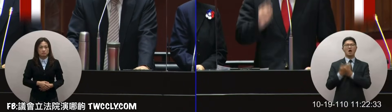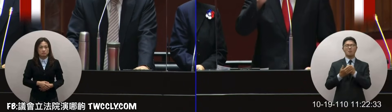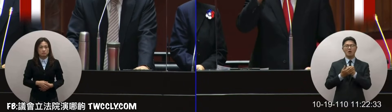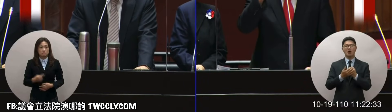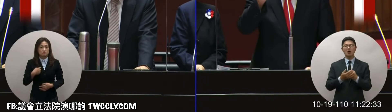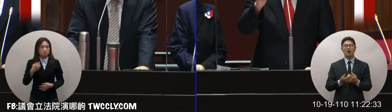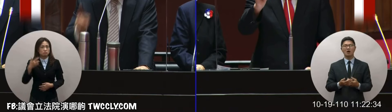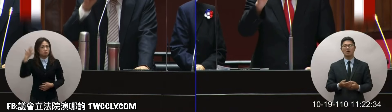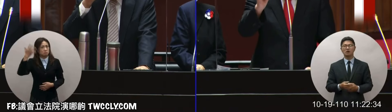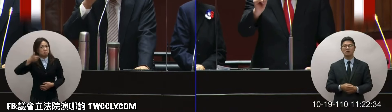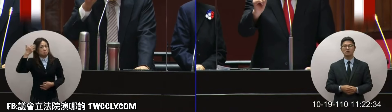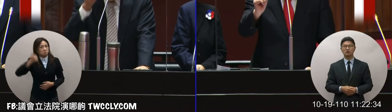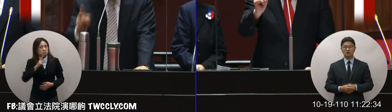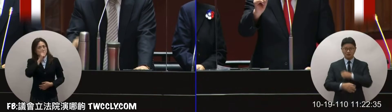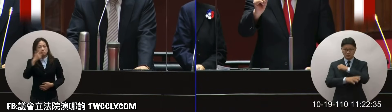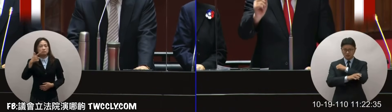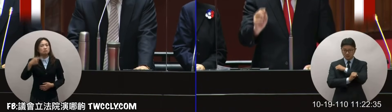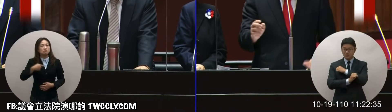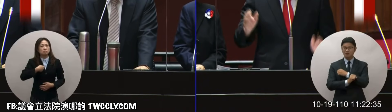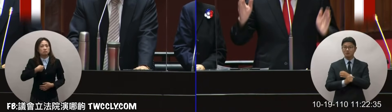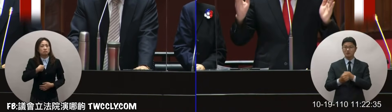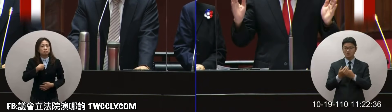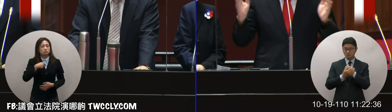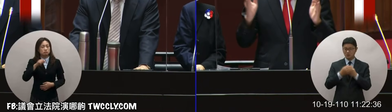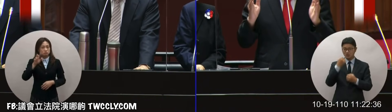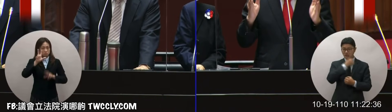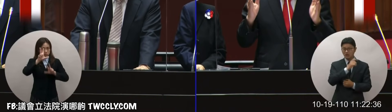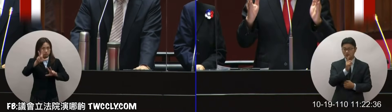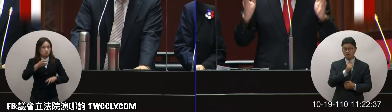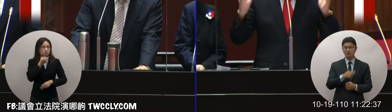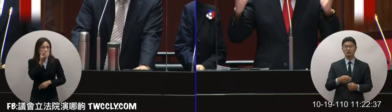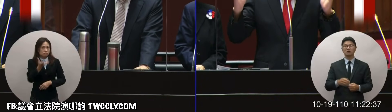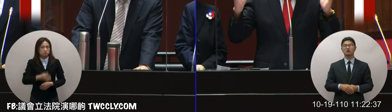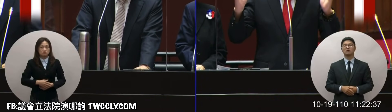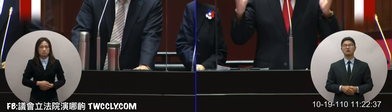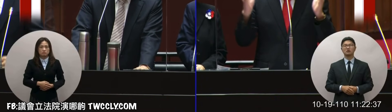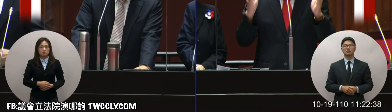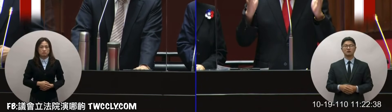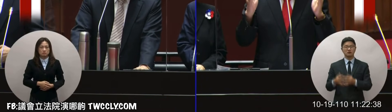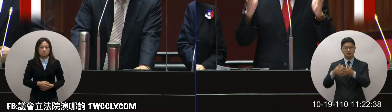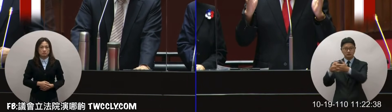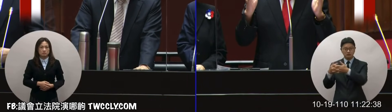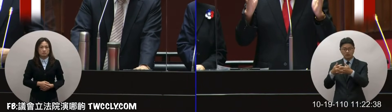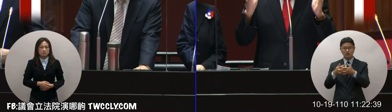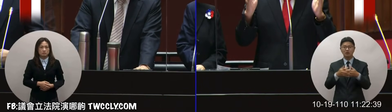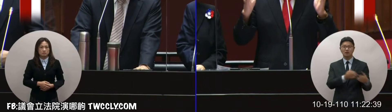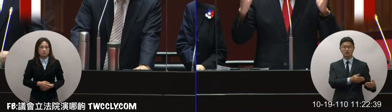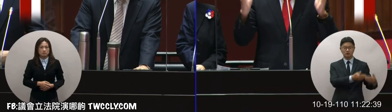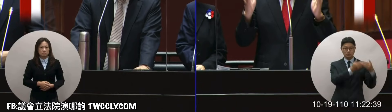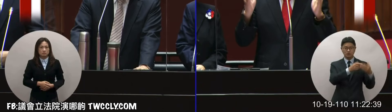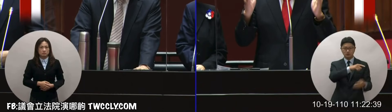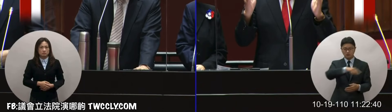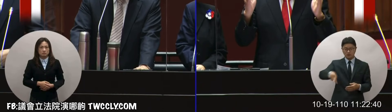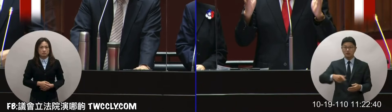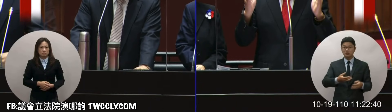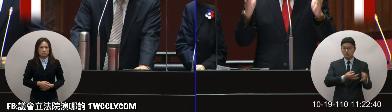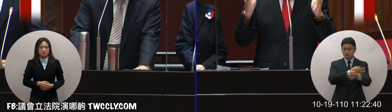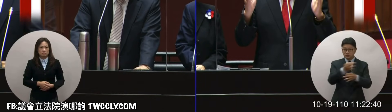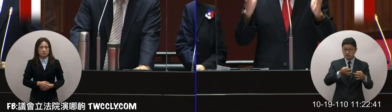没有用口舌， 最基本的就是 事实。 今天美中不管是经济战还是武力